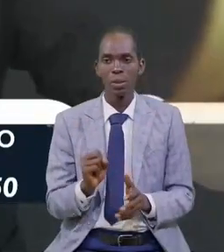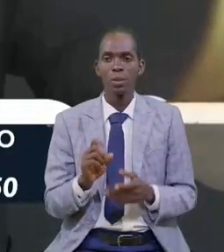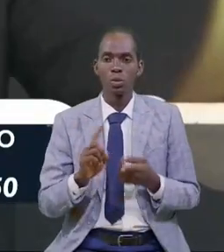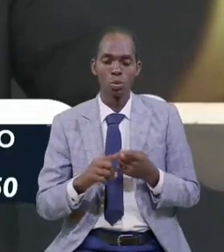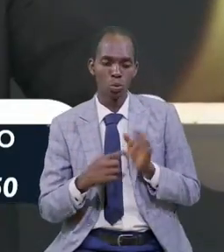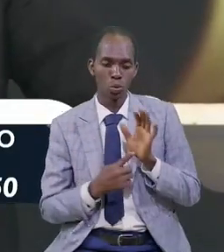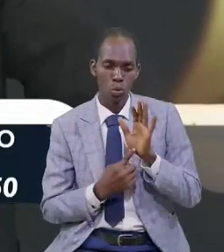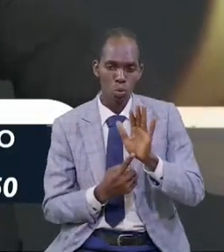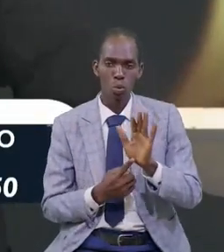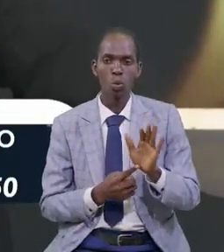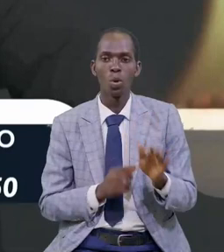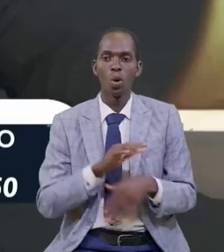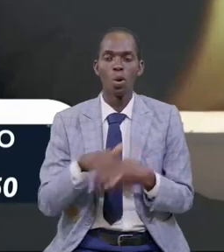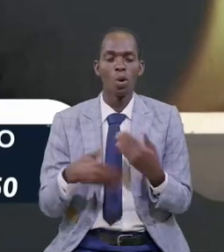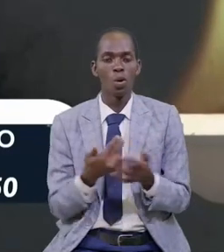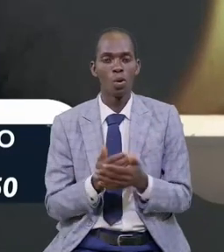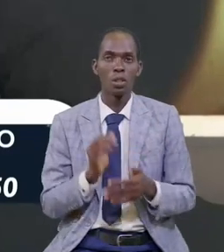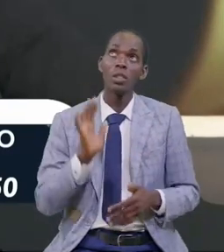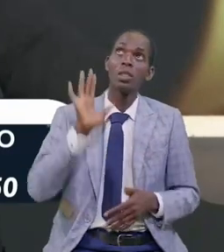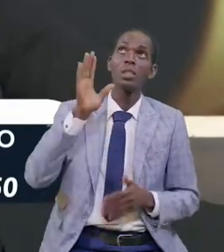l'exemple au